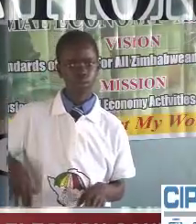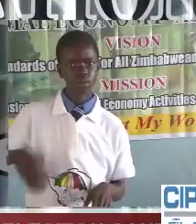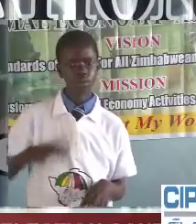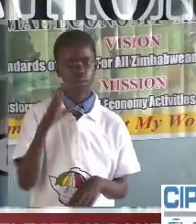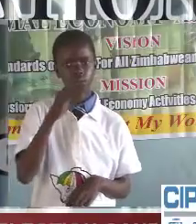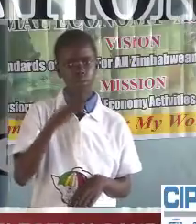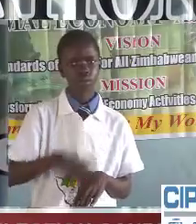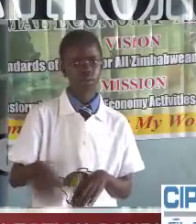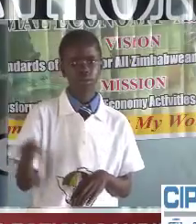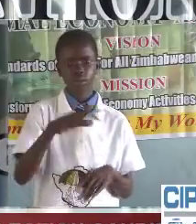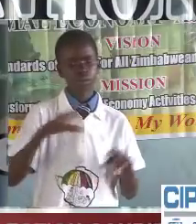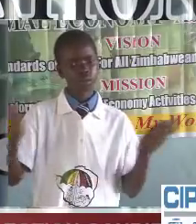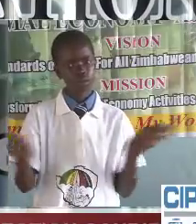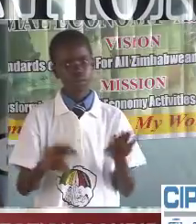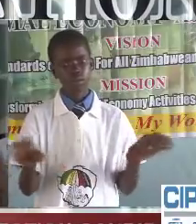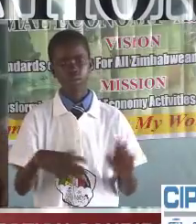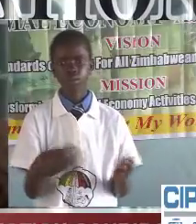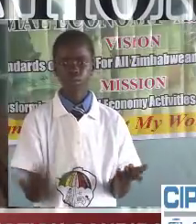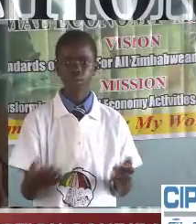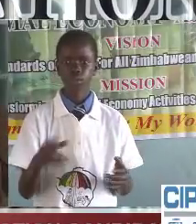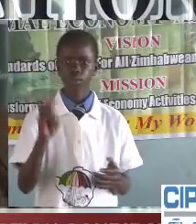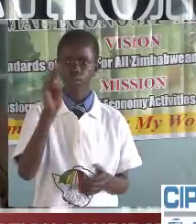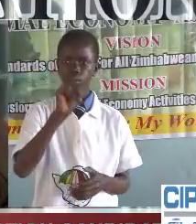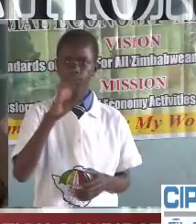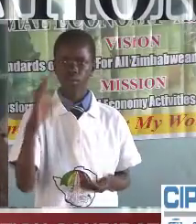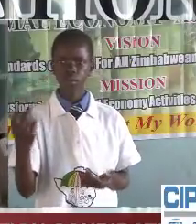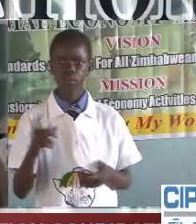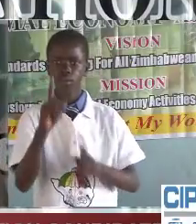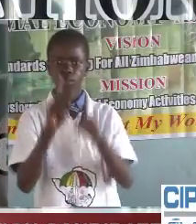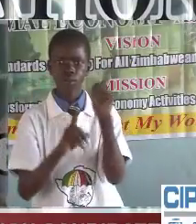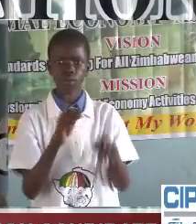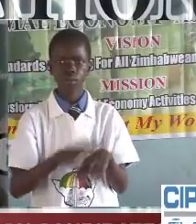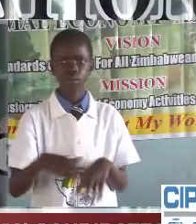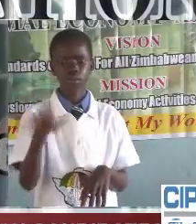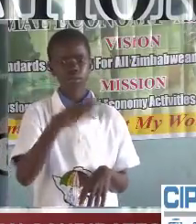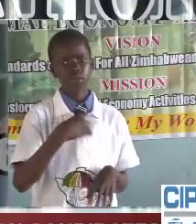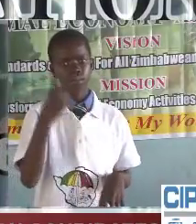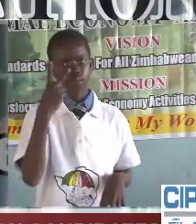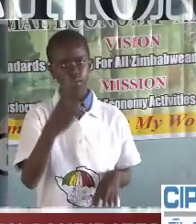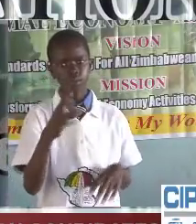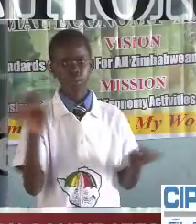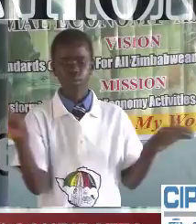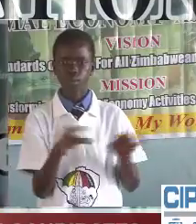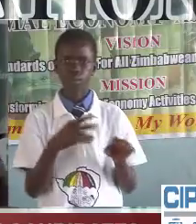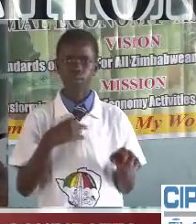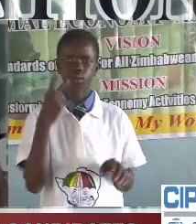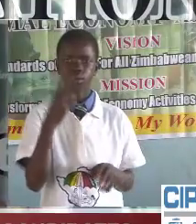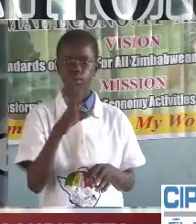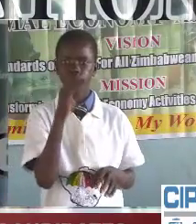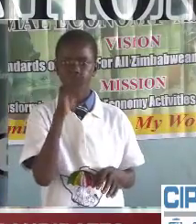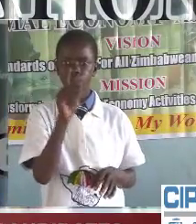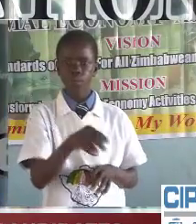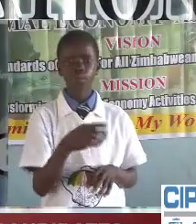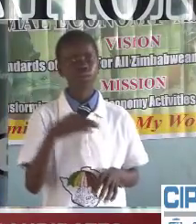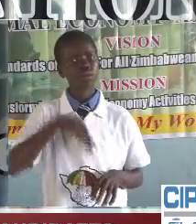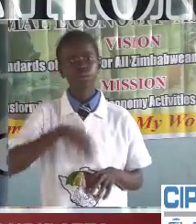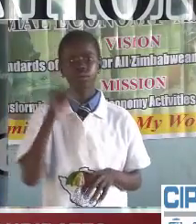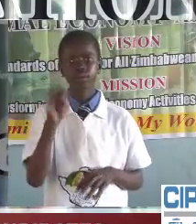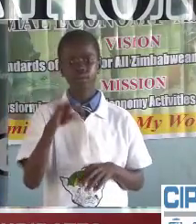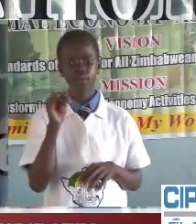6 inosvika kwaGomba uko. Saka imomo mune zvandosangana nazvo zvandoona zvandogona kutorwadzikana,